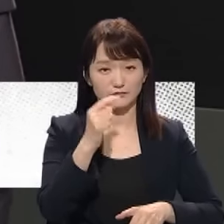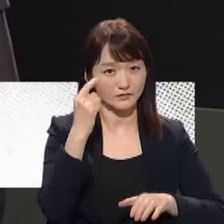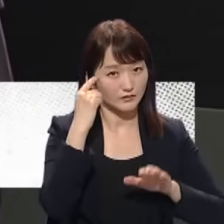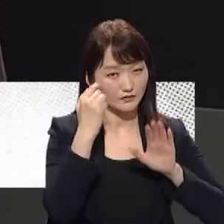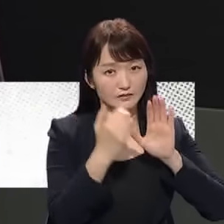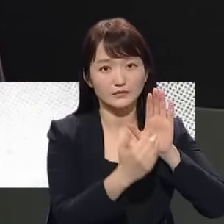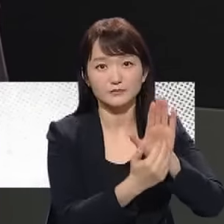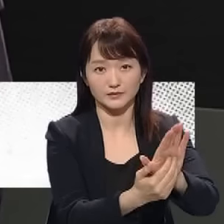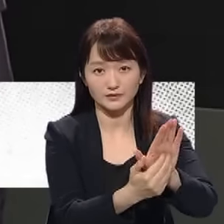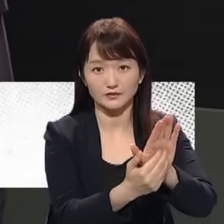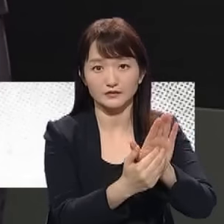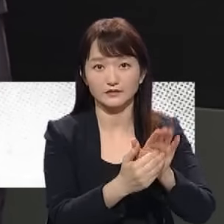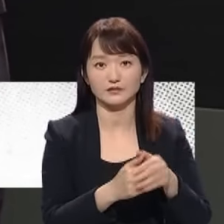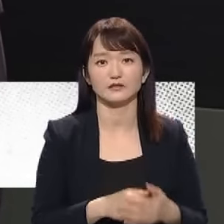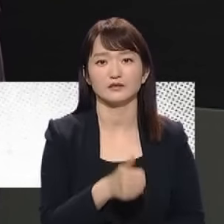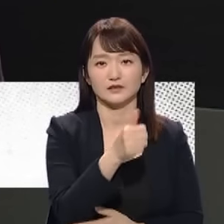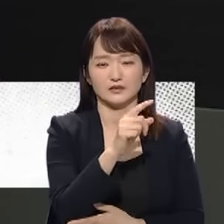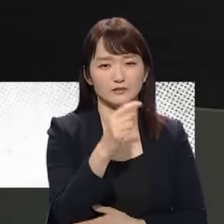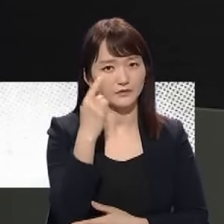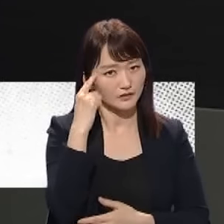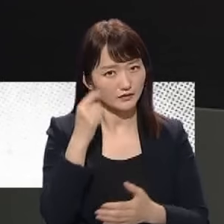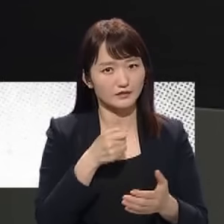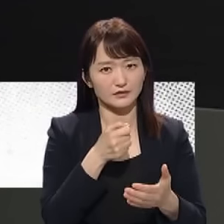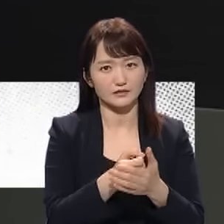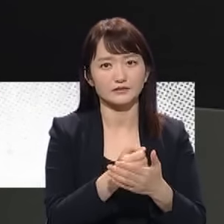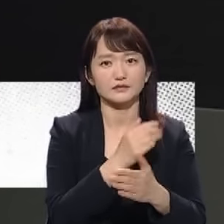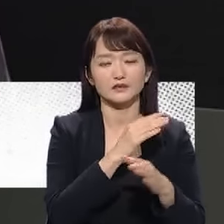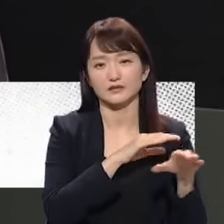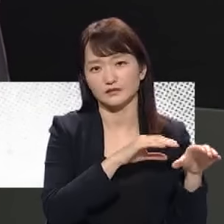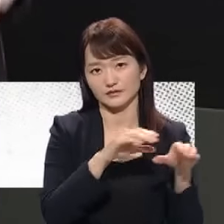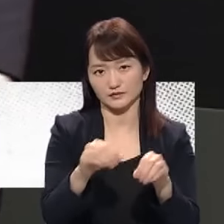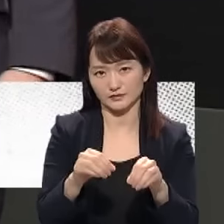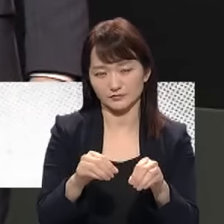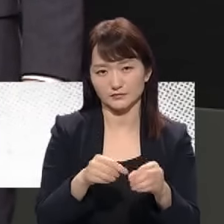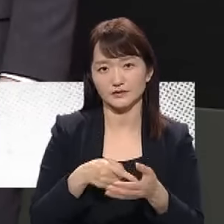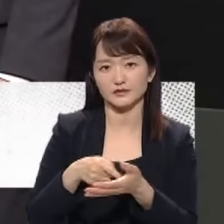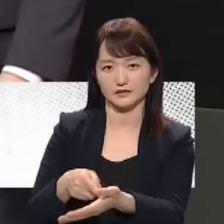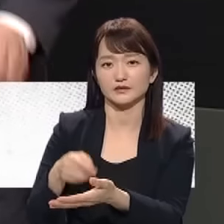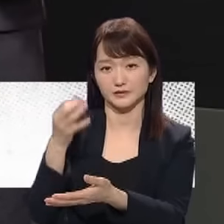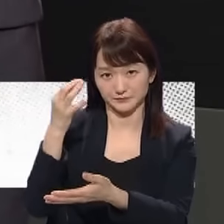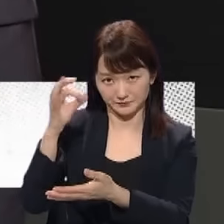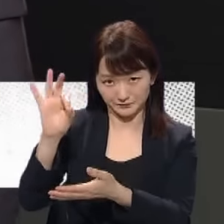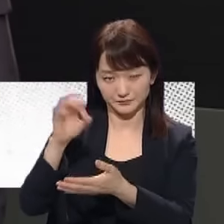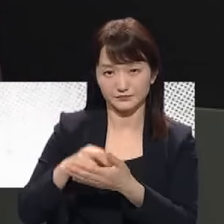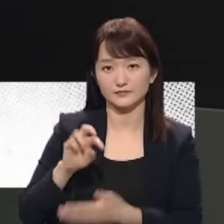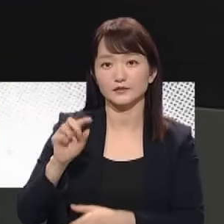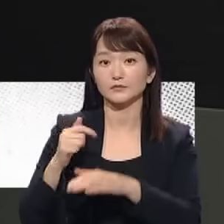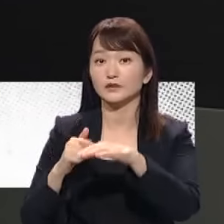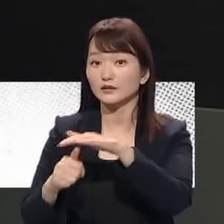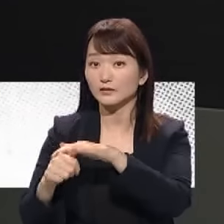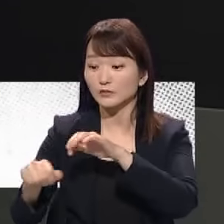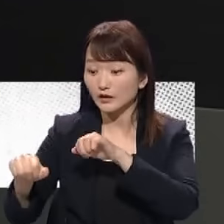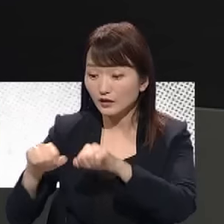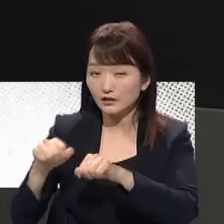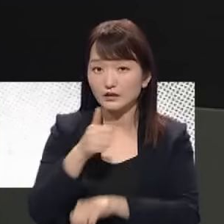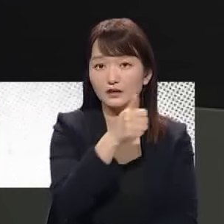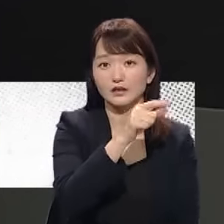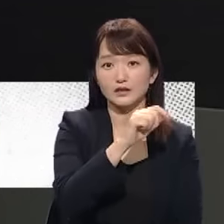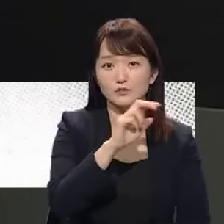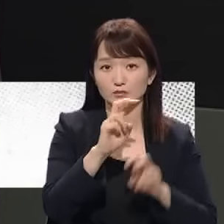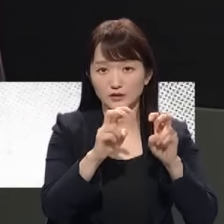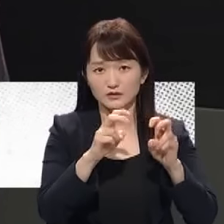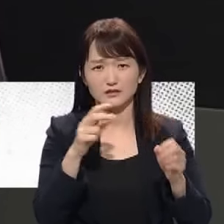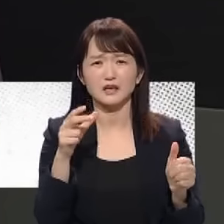자, 하이브의 의결권 행사 금지 가처분 신청 인용한 겁니다. 자, 민 대표의 행위가 하이브에 대한